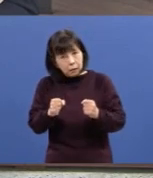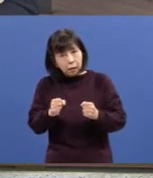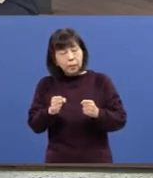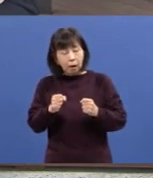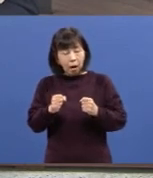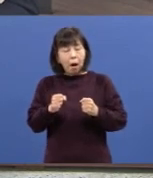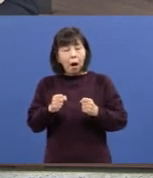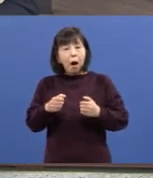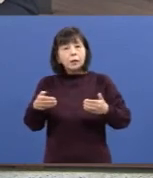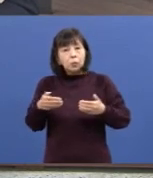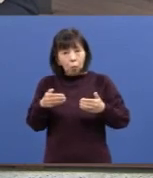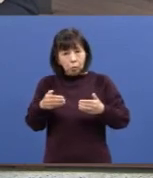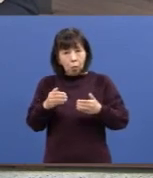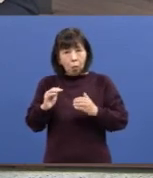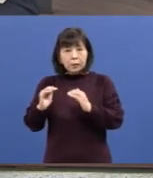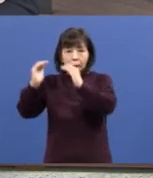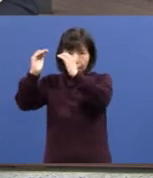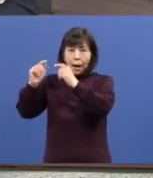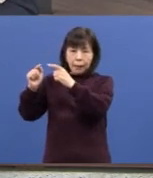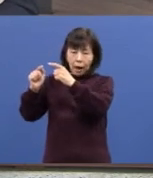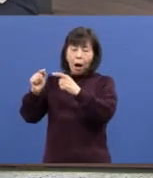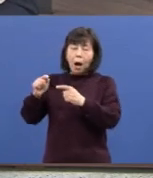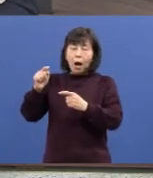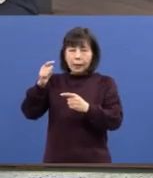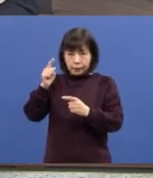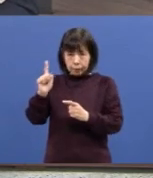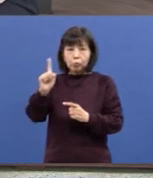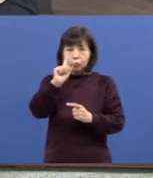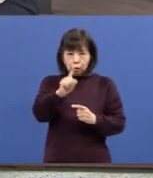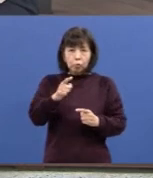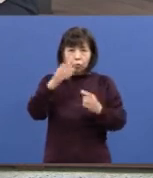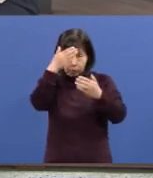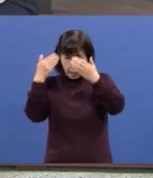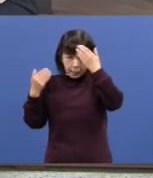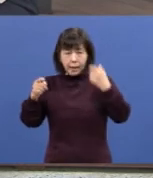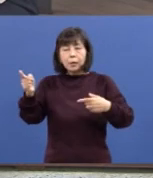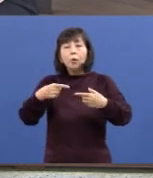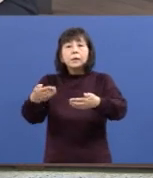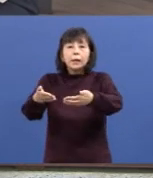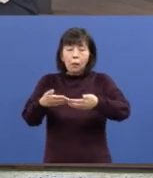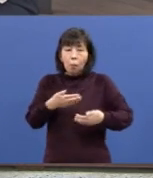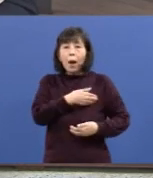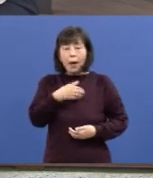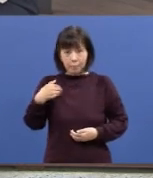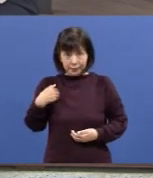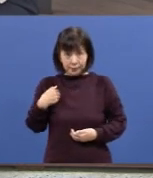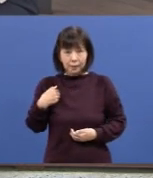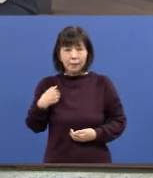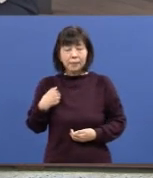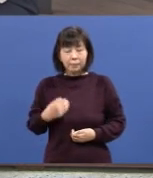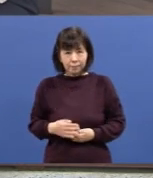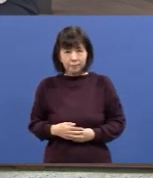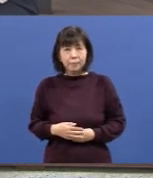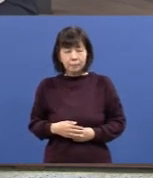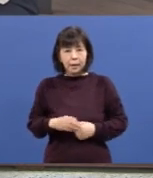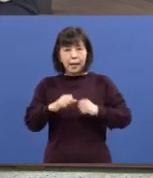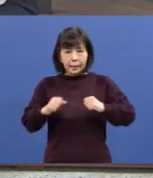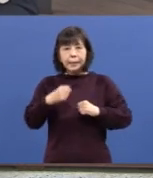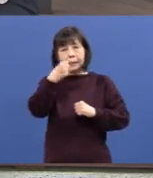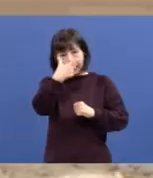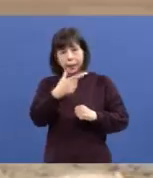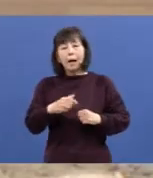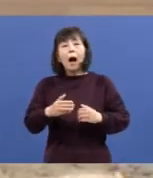てみると、やっぱりいい先輩方がすごく一つ一つ丁寧に教えてくださったりしますので、とてもやりがい感じます